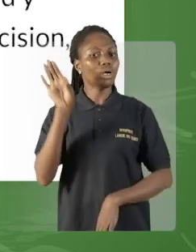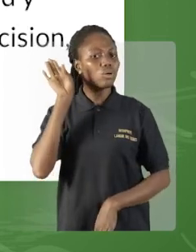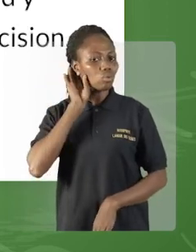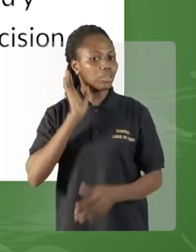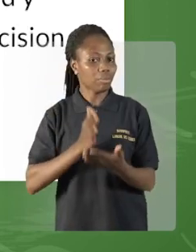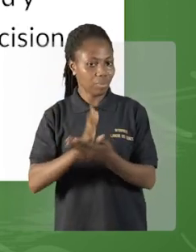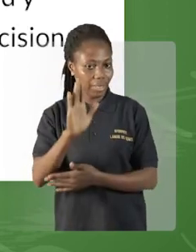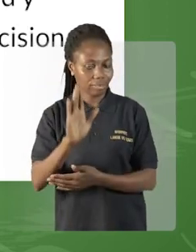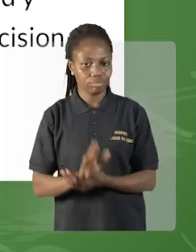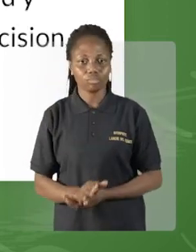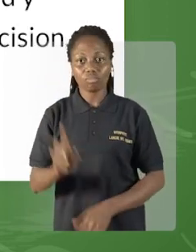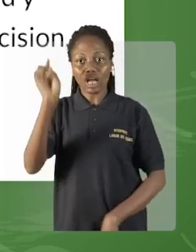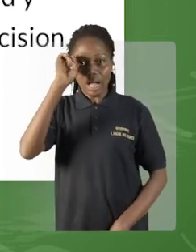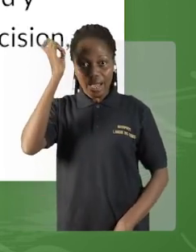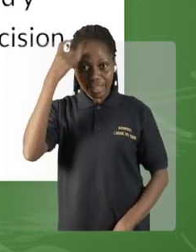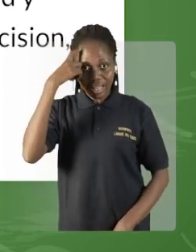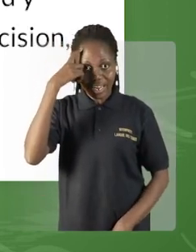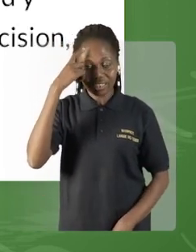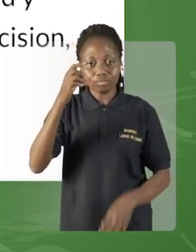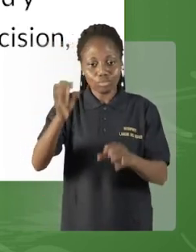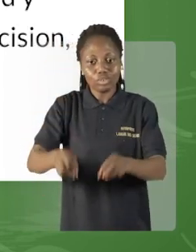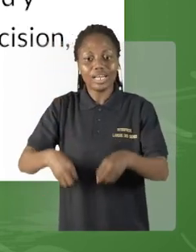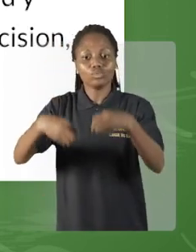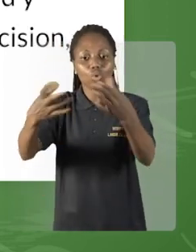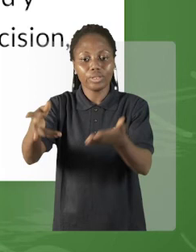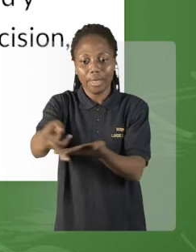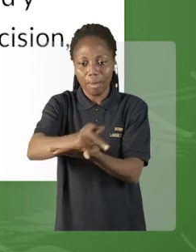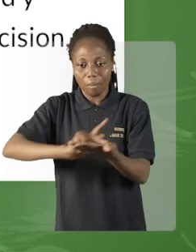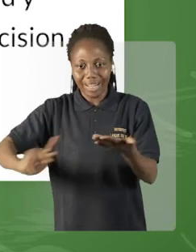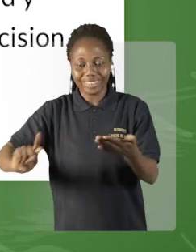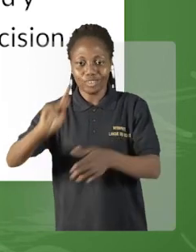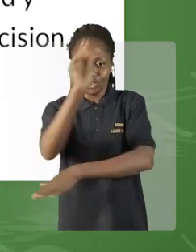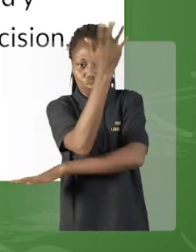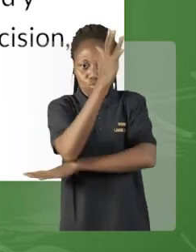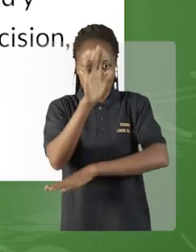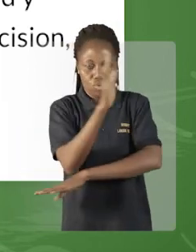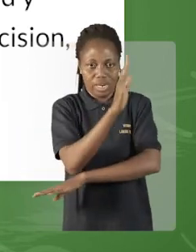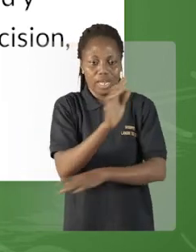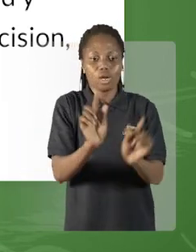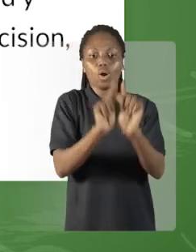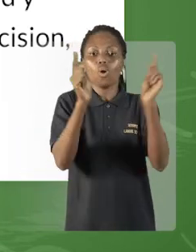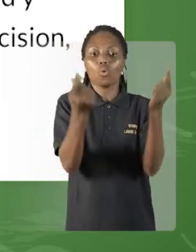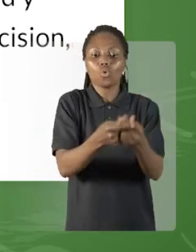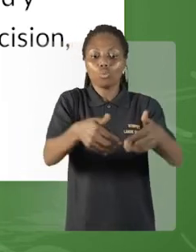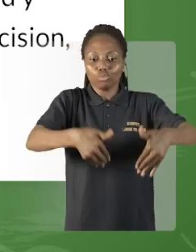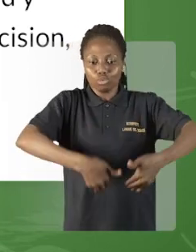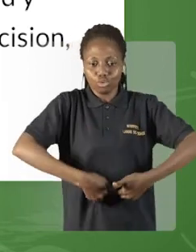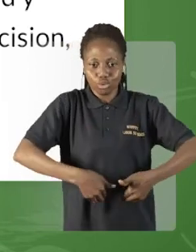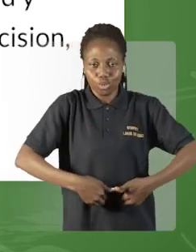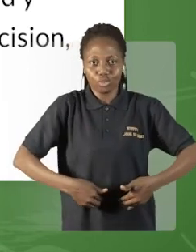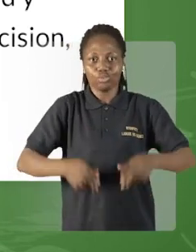Une portion de la réserve forestière a été déclassée et attribuée à